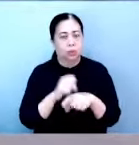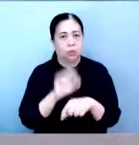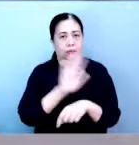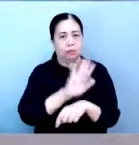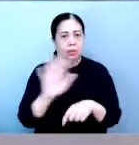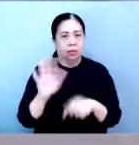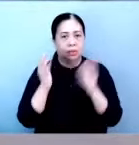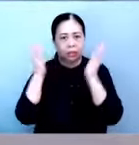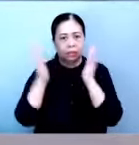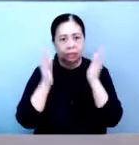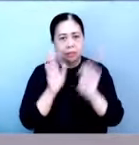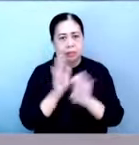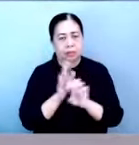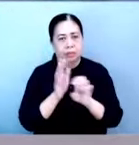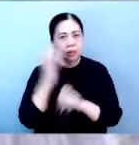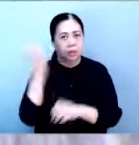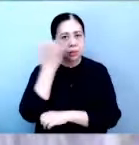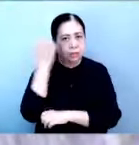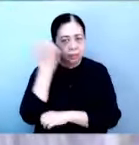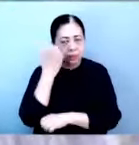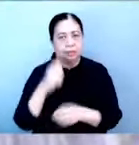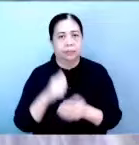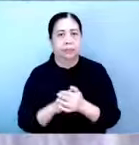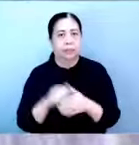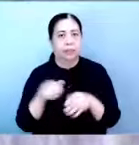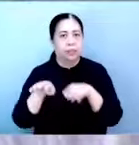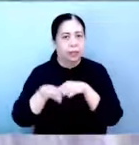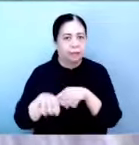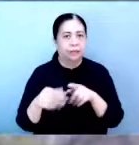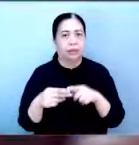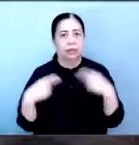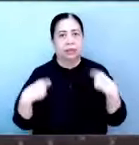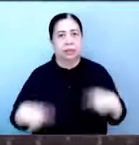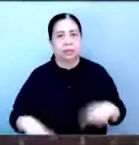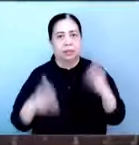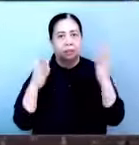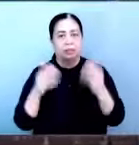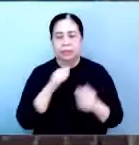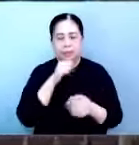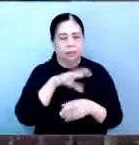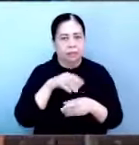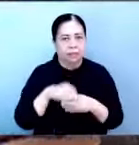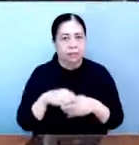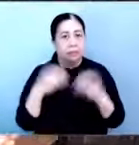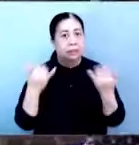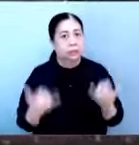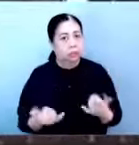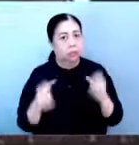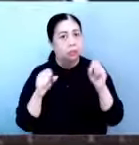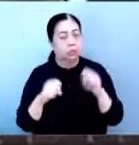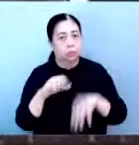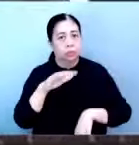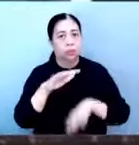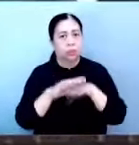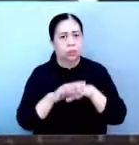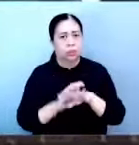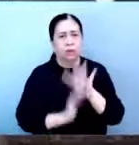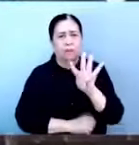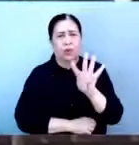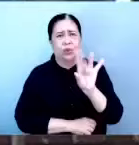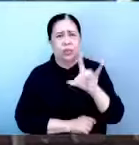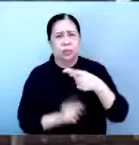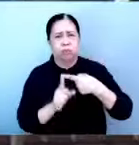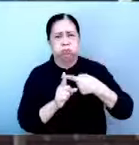services tulad ng emergency response traffic at health service ngayong araw posibleng pumalo ng 48 de